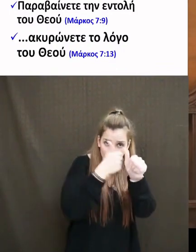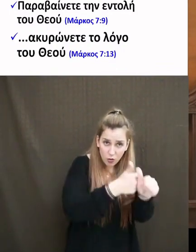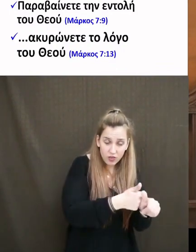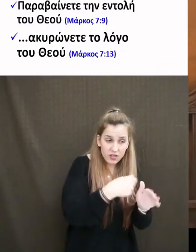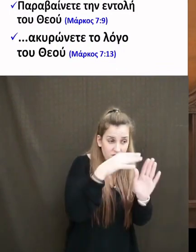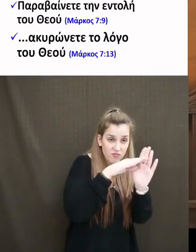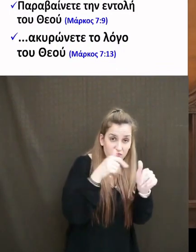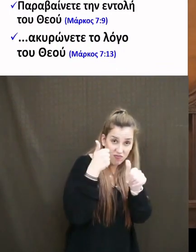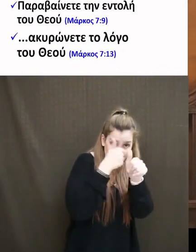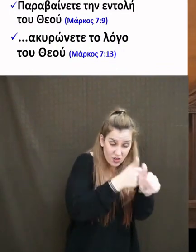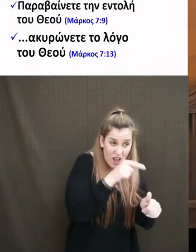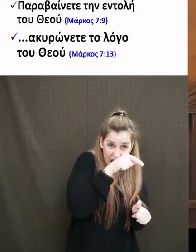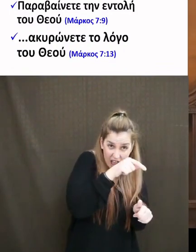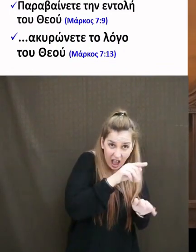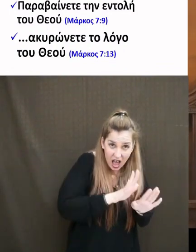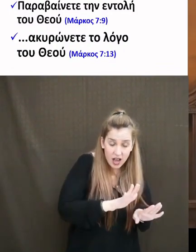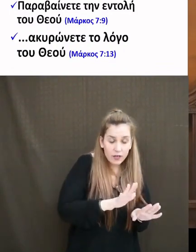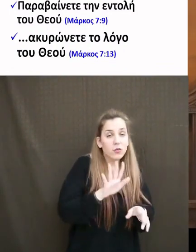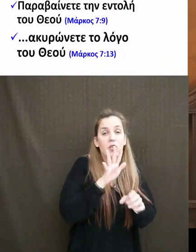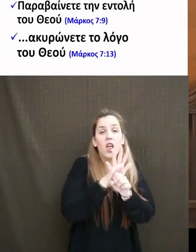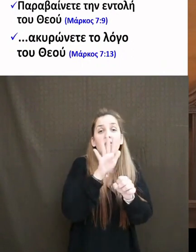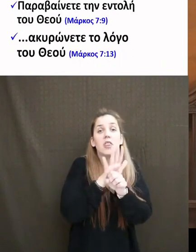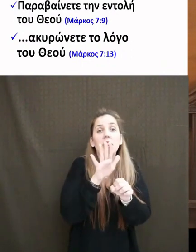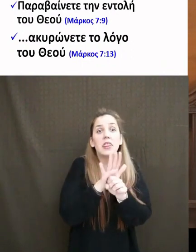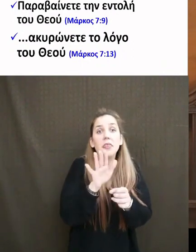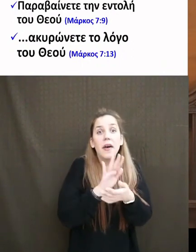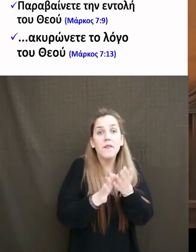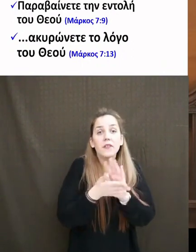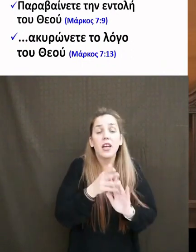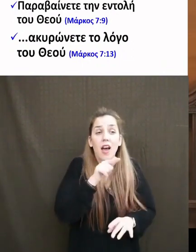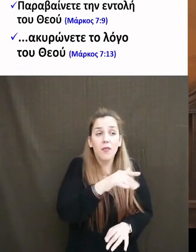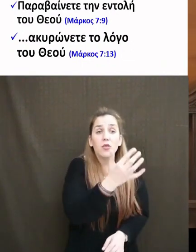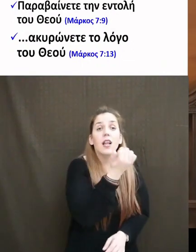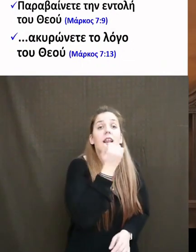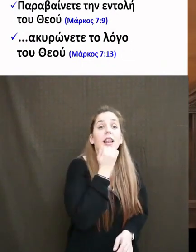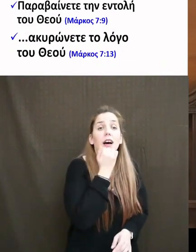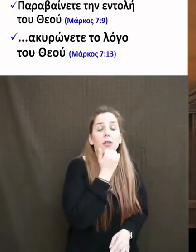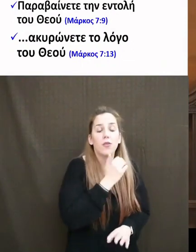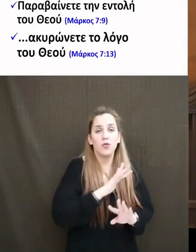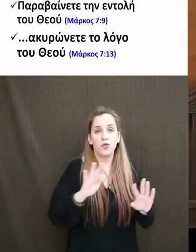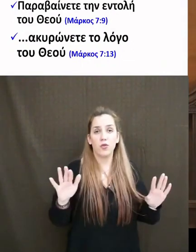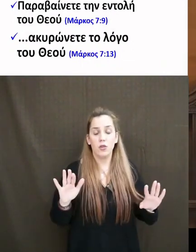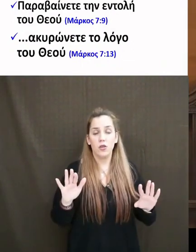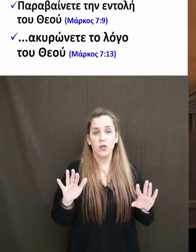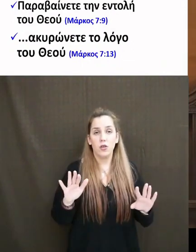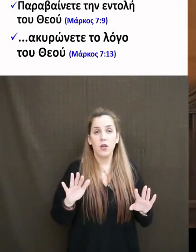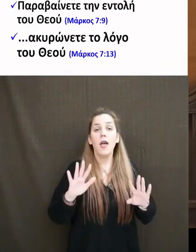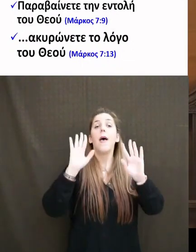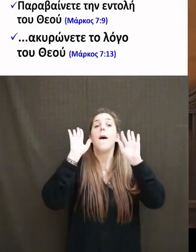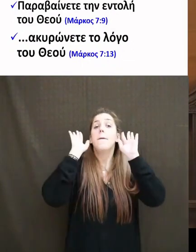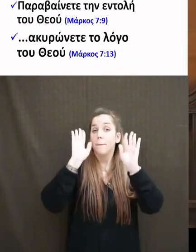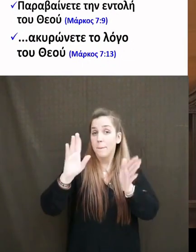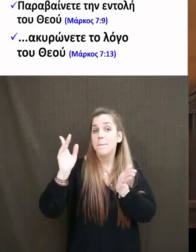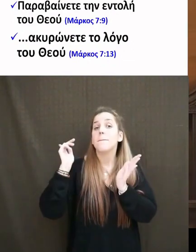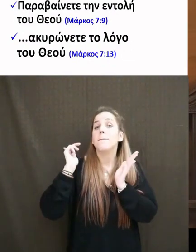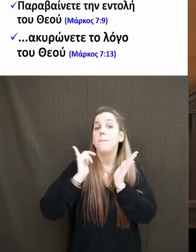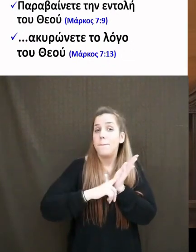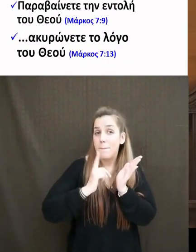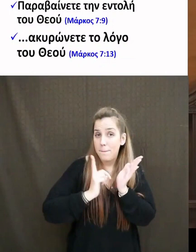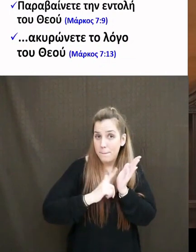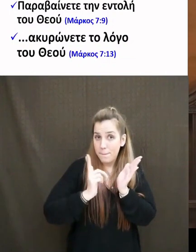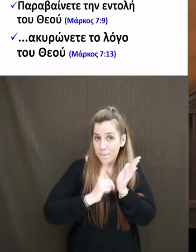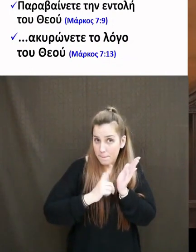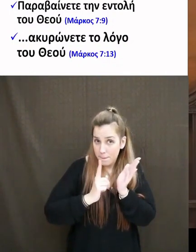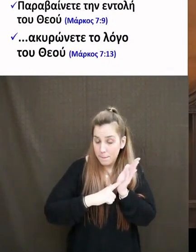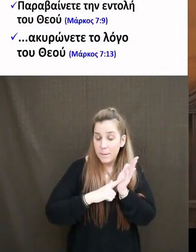Η Γραφή πλέον δεν έχει κανένα βάρος. Σημασία έχει να κάνουμε και να διατηρούμε αυτό που έχουμε